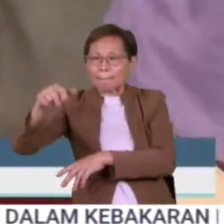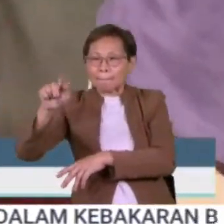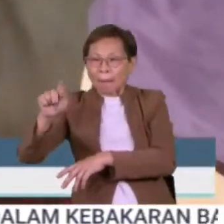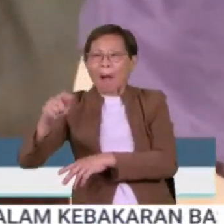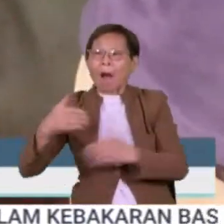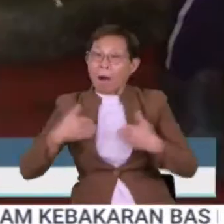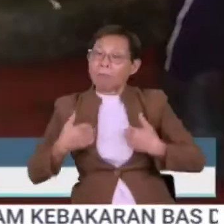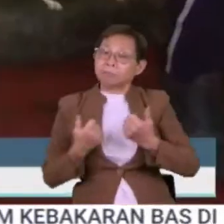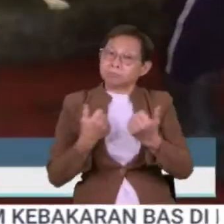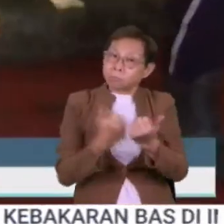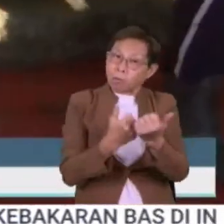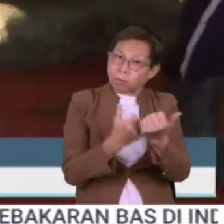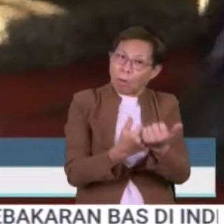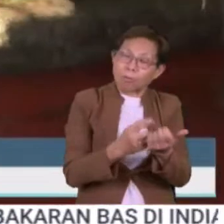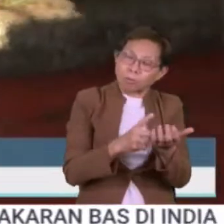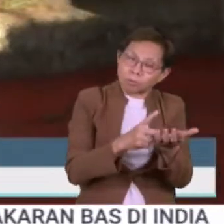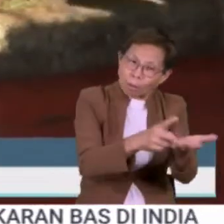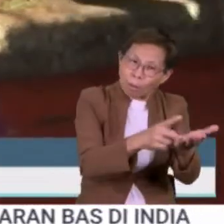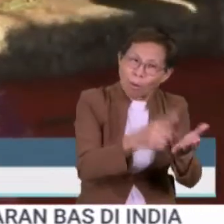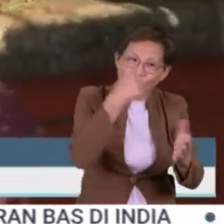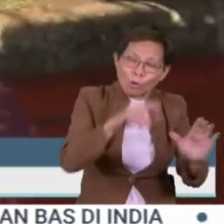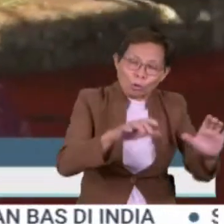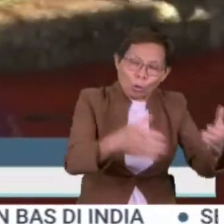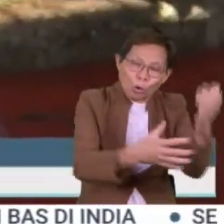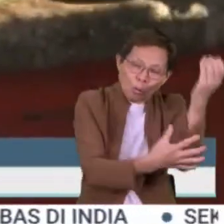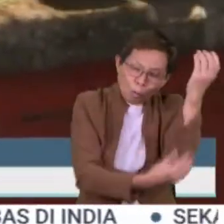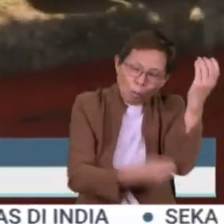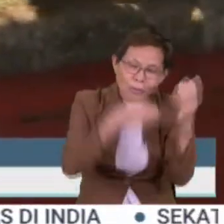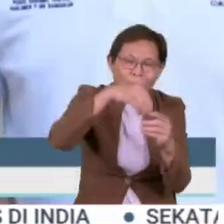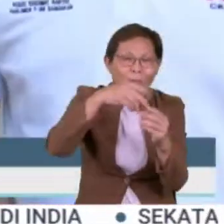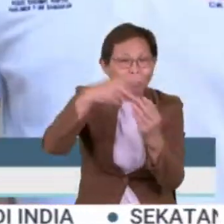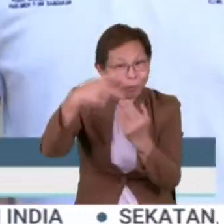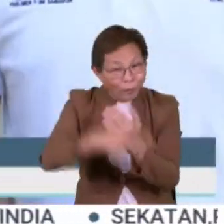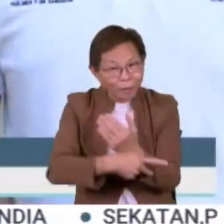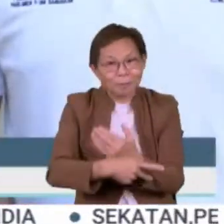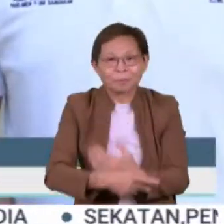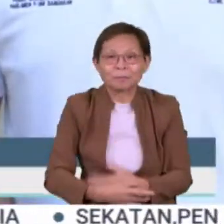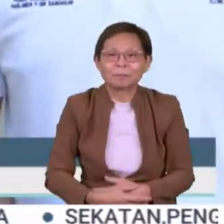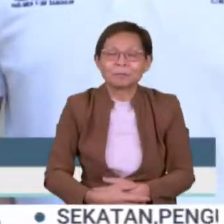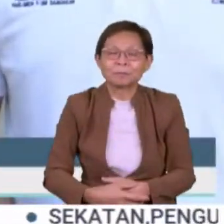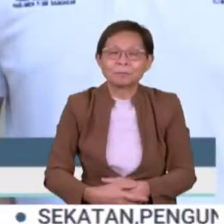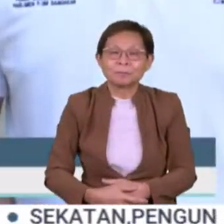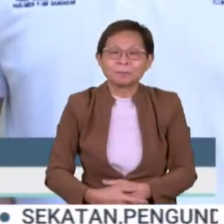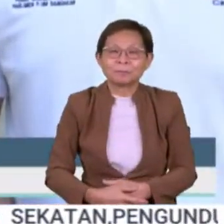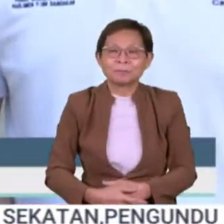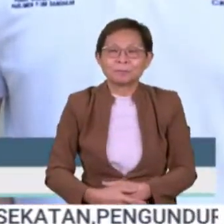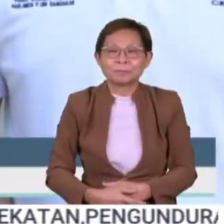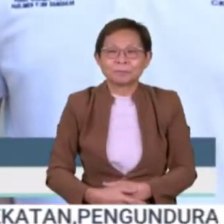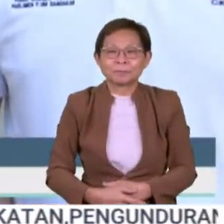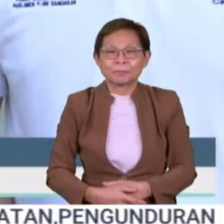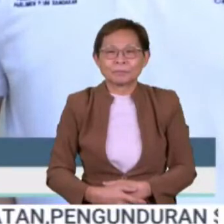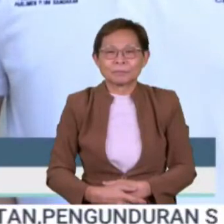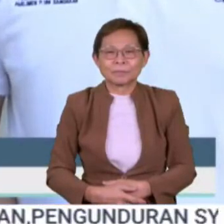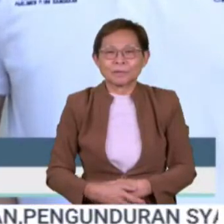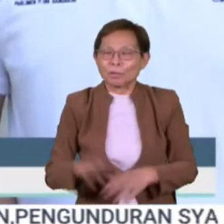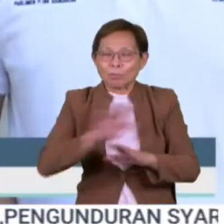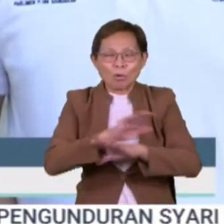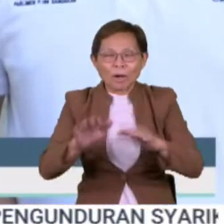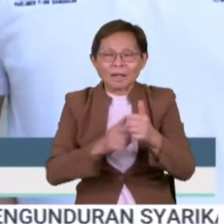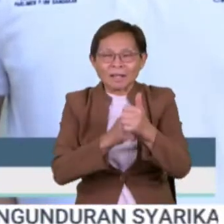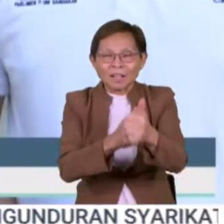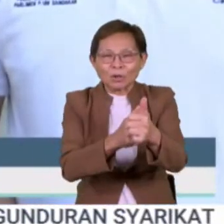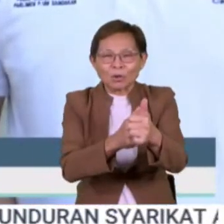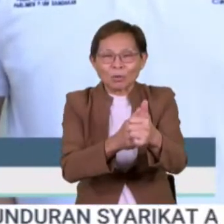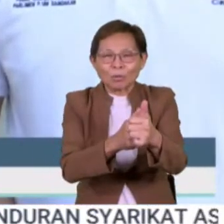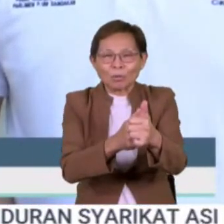turut menyumbang untuk golongan memelukan dalam program ini karena beliau bukan ikut korban ya